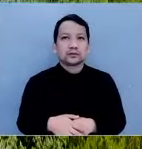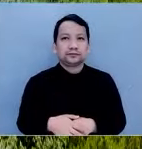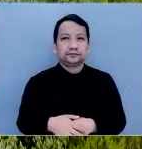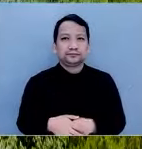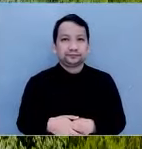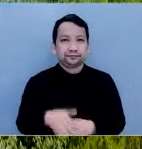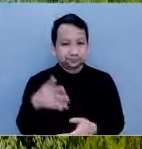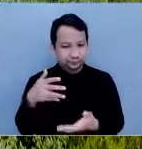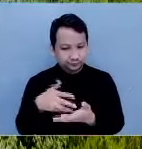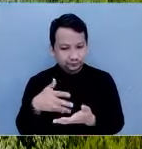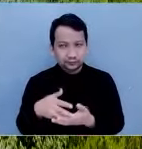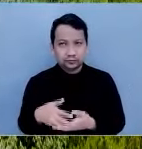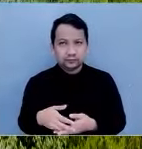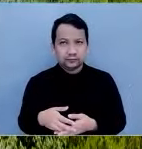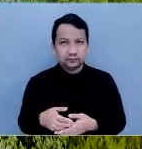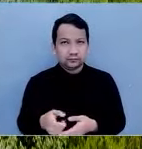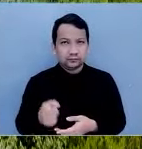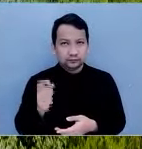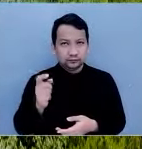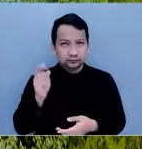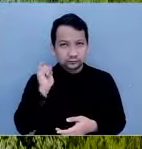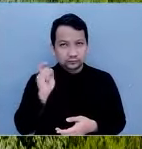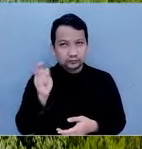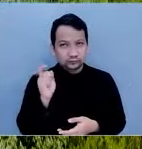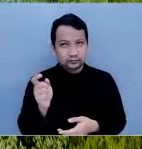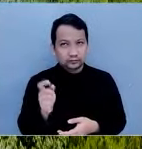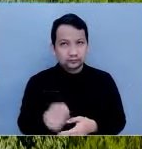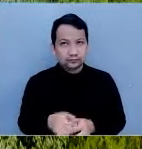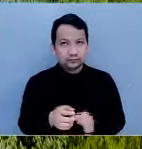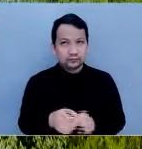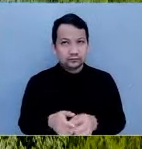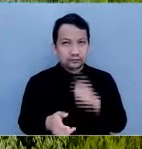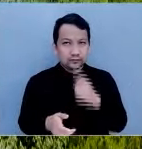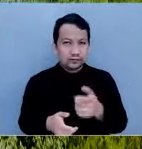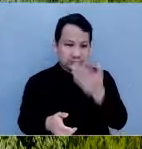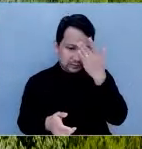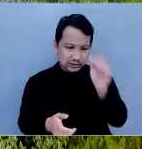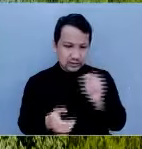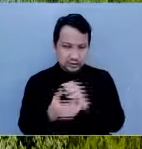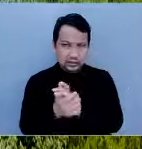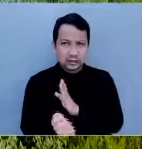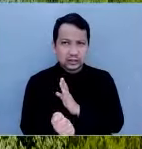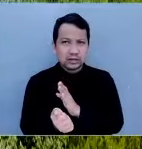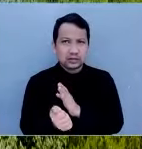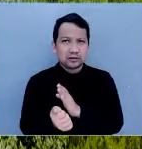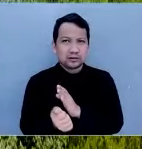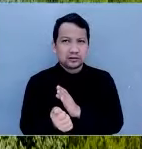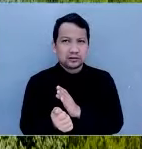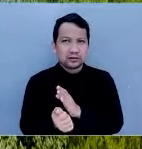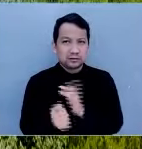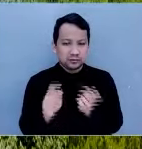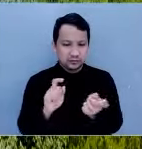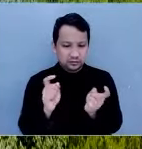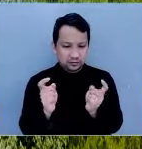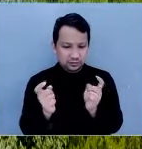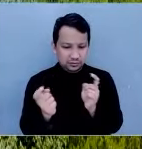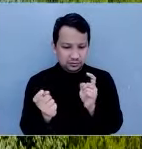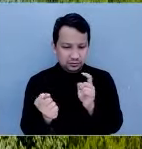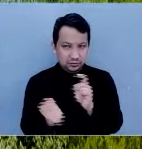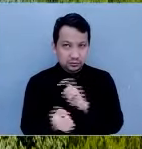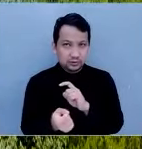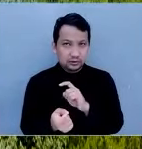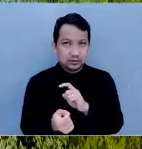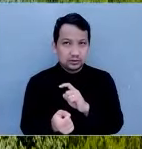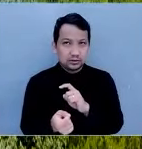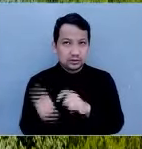Aaraling ko talaga. Parang ang bilis mo rin eh. Yung nakakatuwa. Parang kabisado mo eh. Saka yung transition, yung parang hindi ka nagsasayang